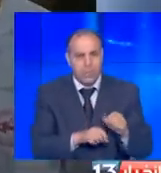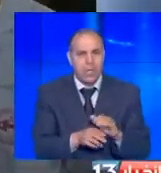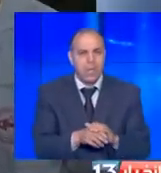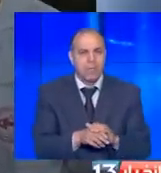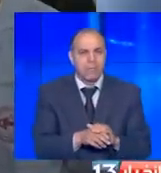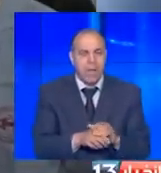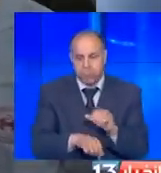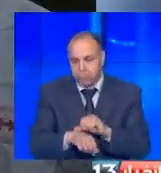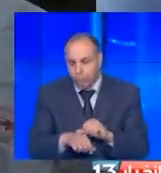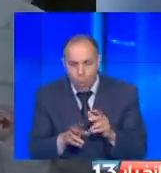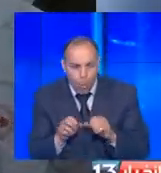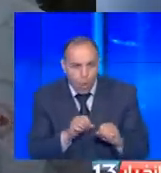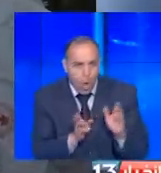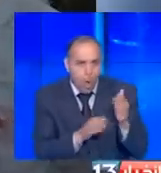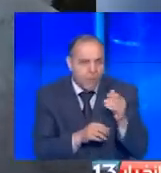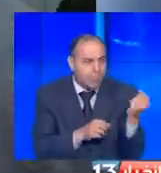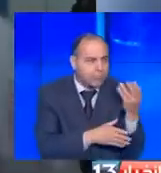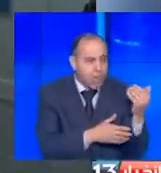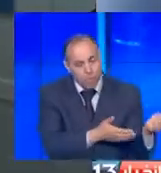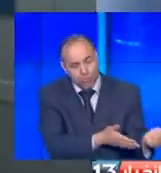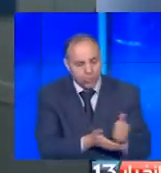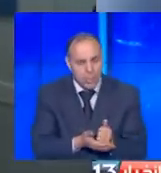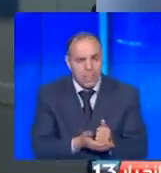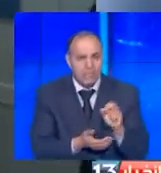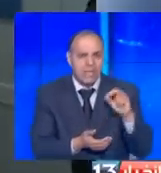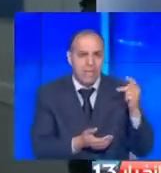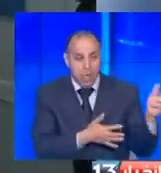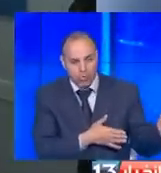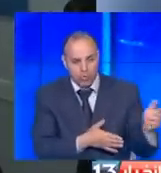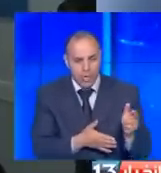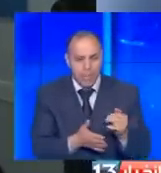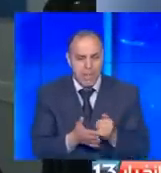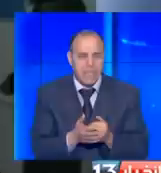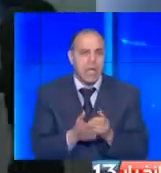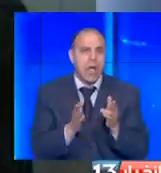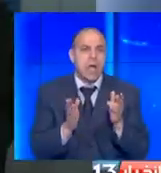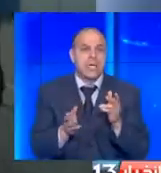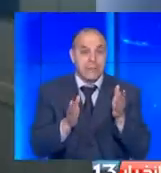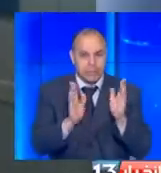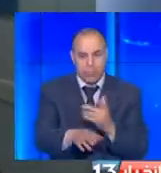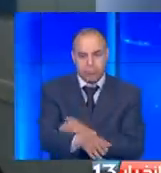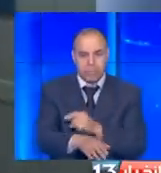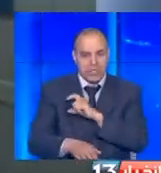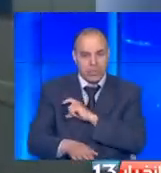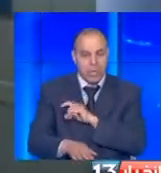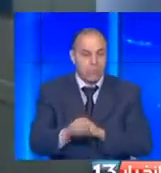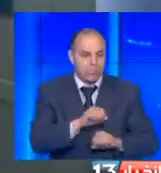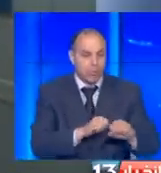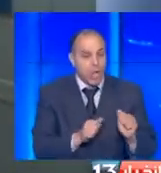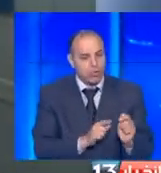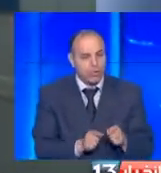قاعة العمليات بتاع غرفة الإسعاف والنجدة 03 في سهلول، وقع التنسيق في